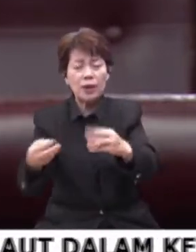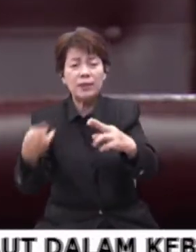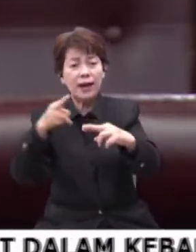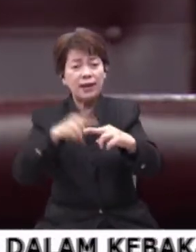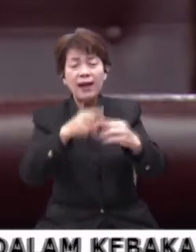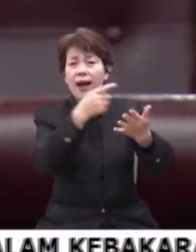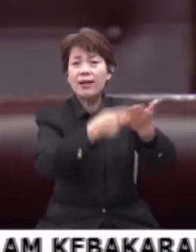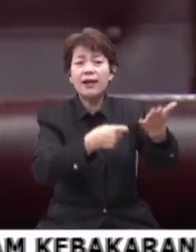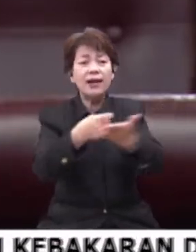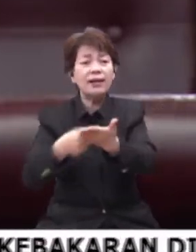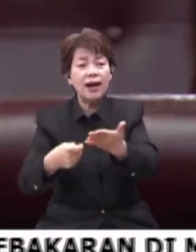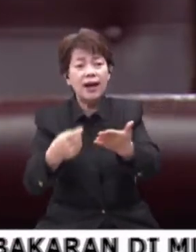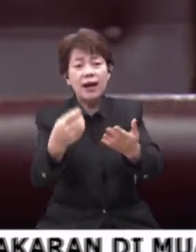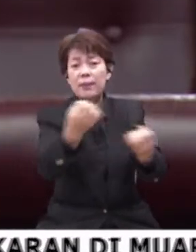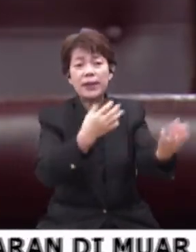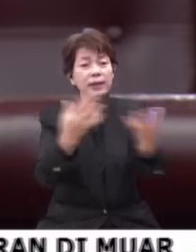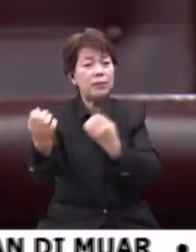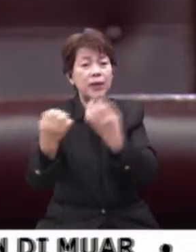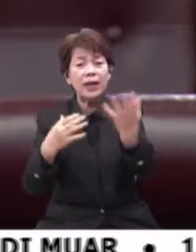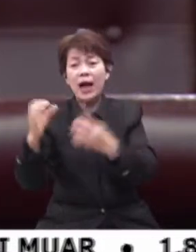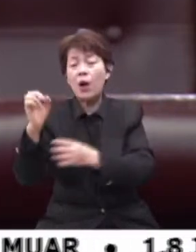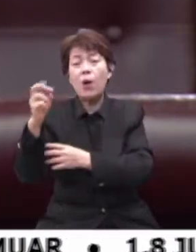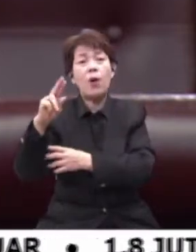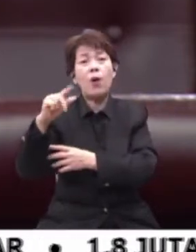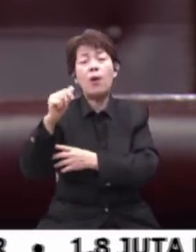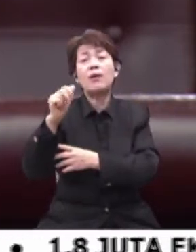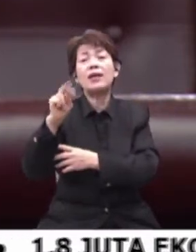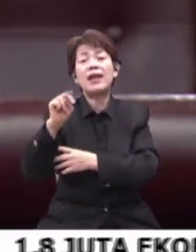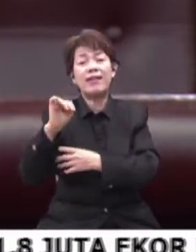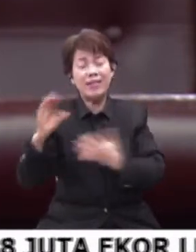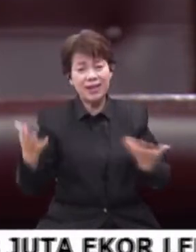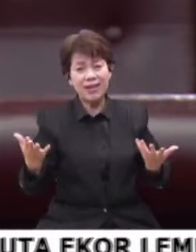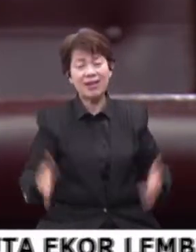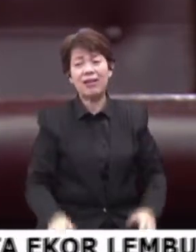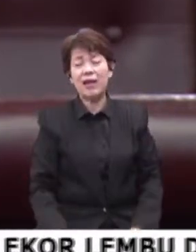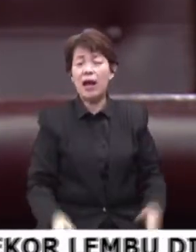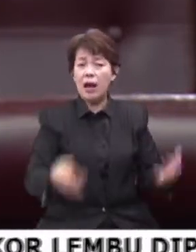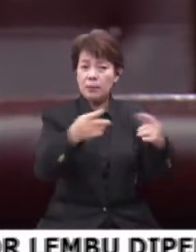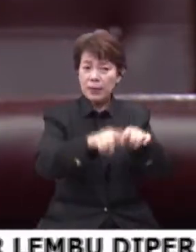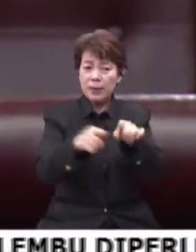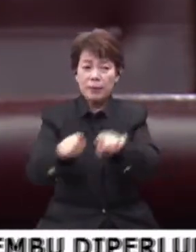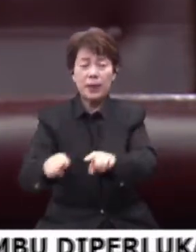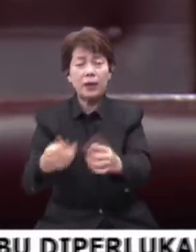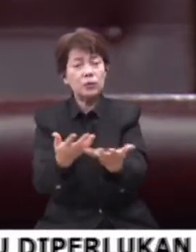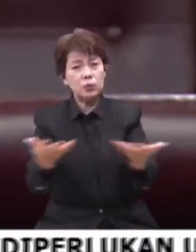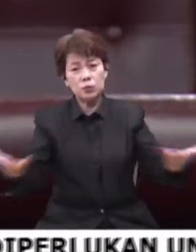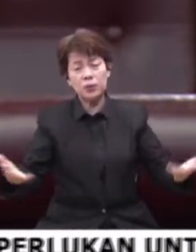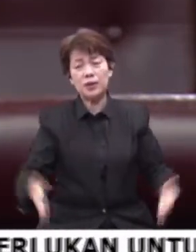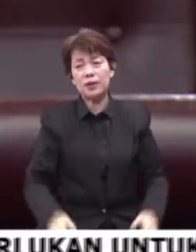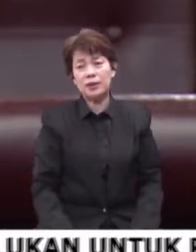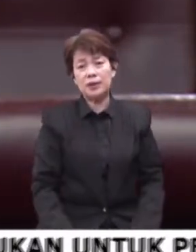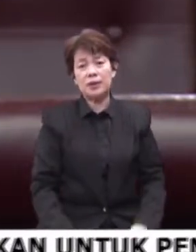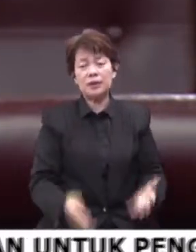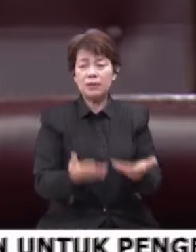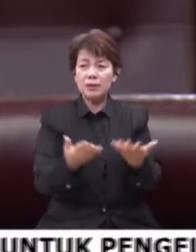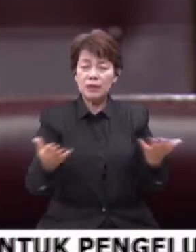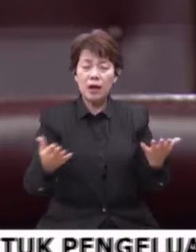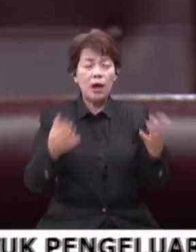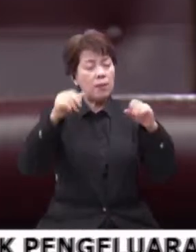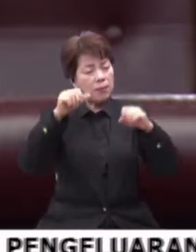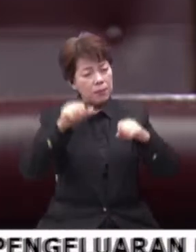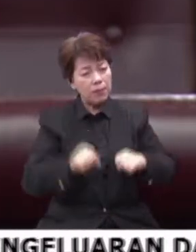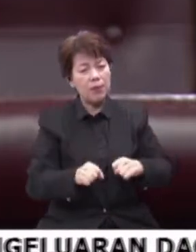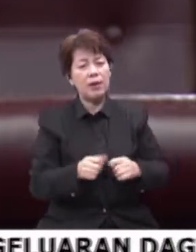bila disebut organik ini kita akan pantau dan kalau ada keraguan misalnya boleh